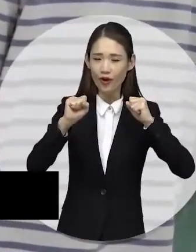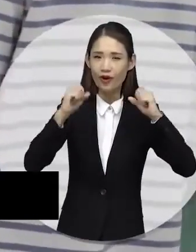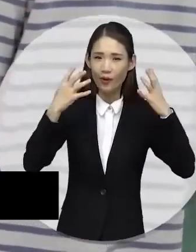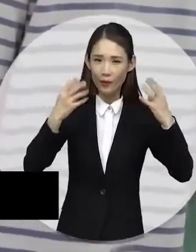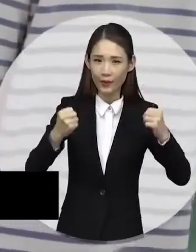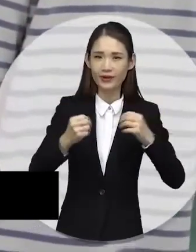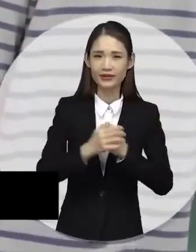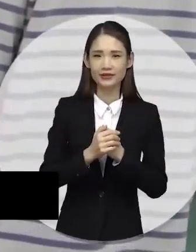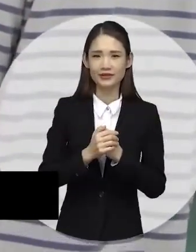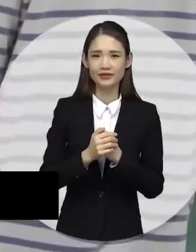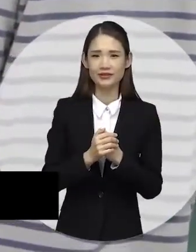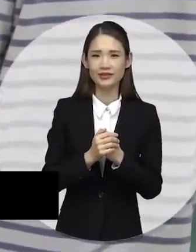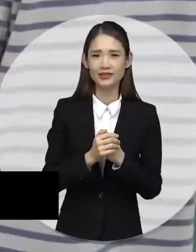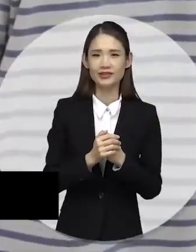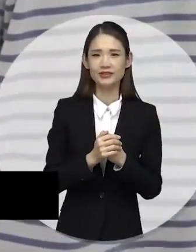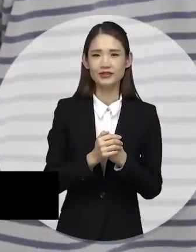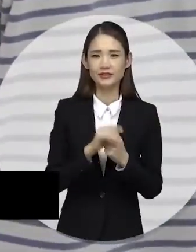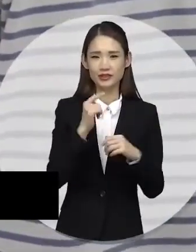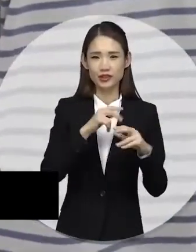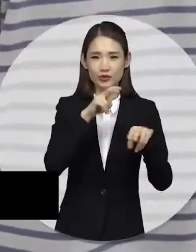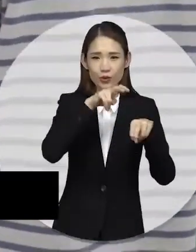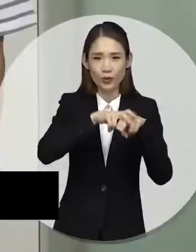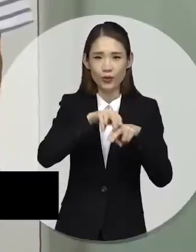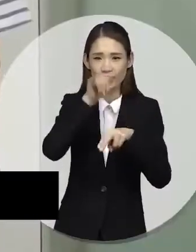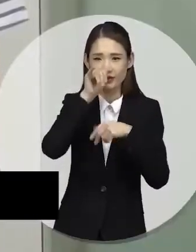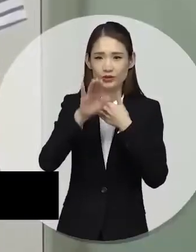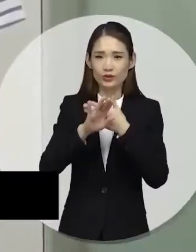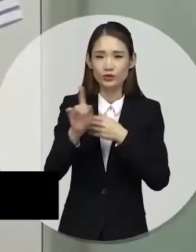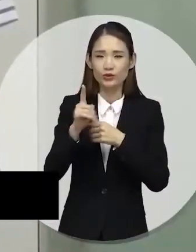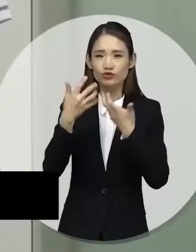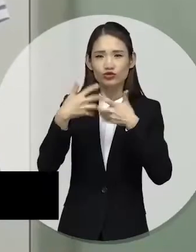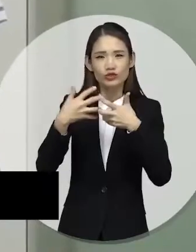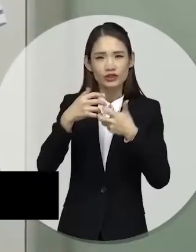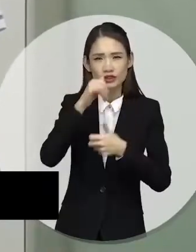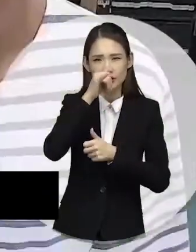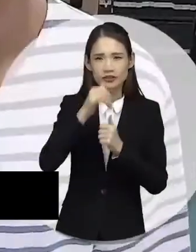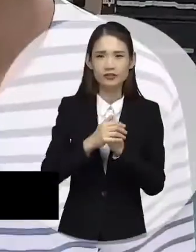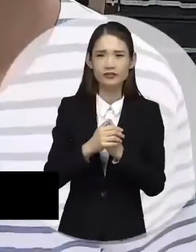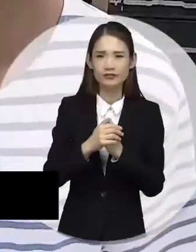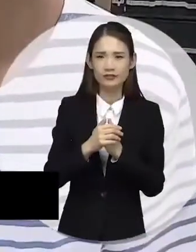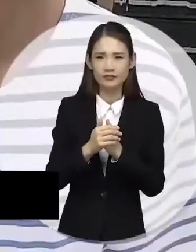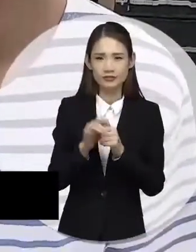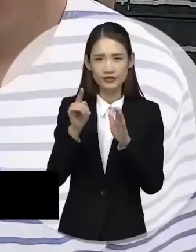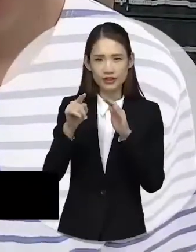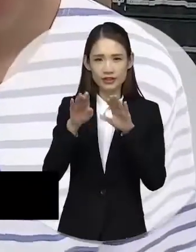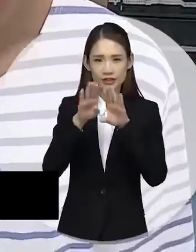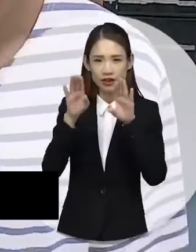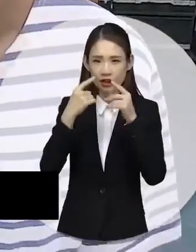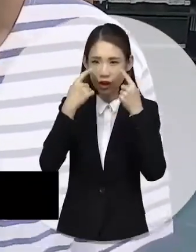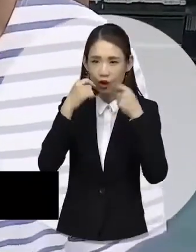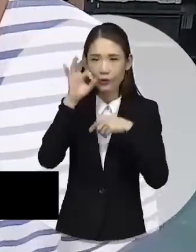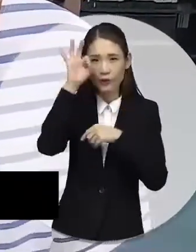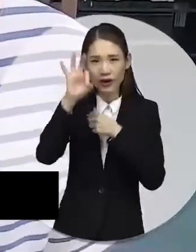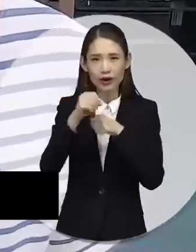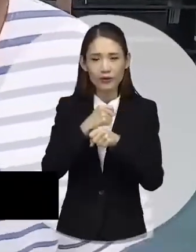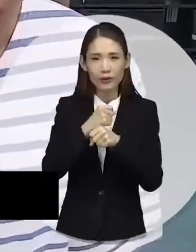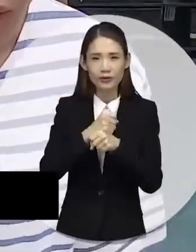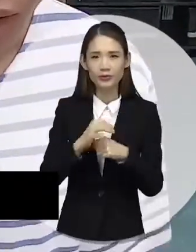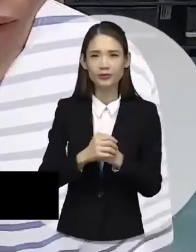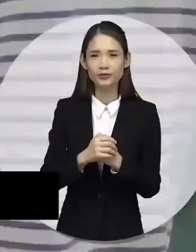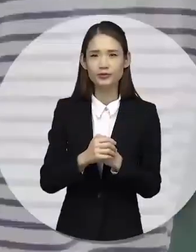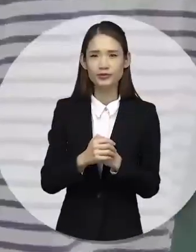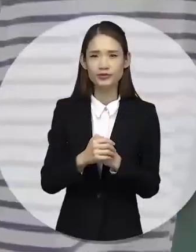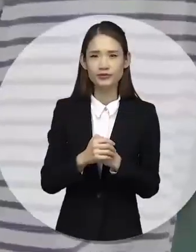그런가? 소파도 있고 의자도 있고 우와. 또 무슨 기기 같은 게 있는데 오빠 가서 한번 봐줘라. 저 뭐가 있을까